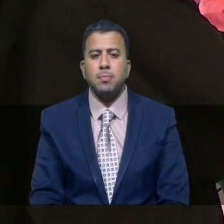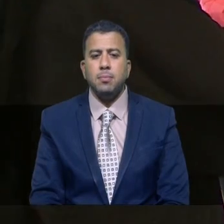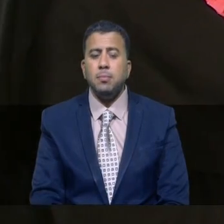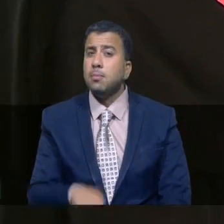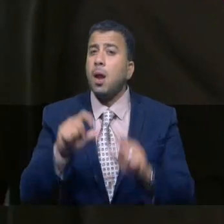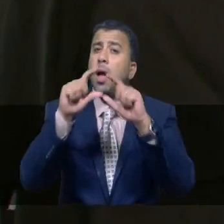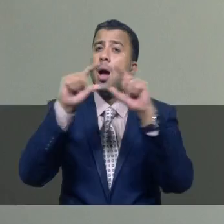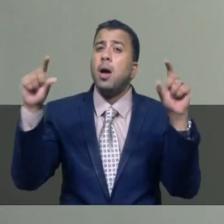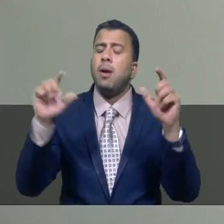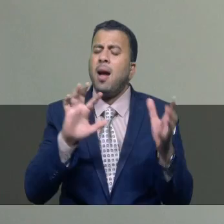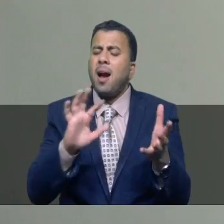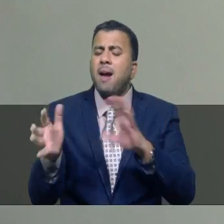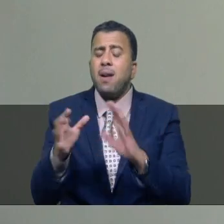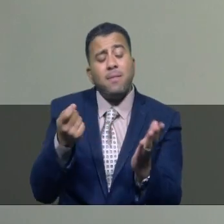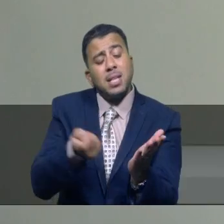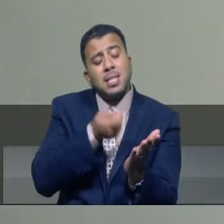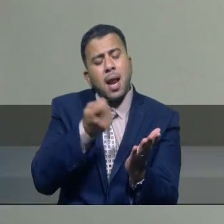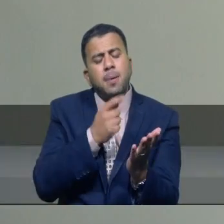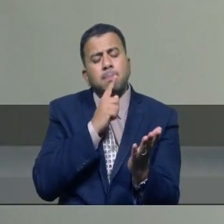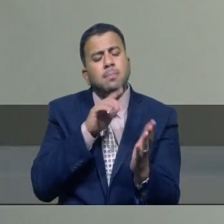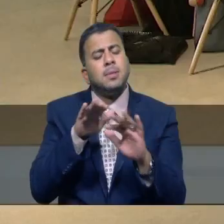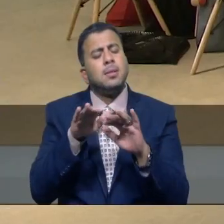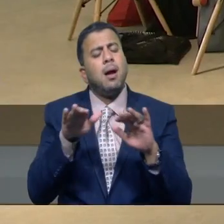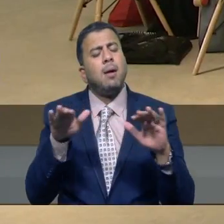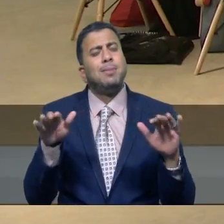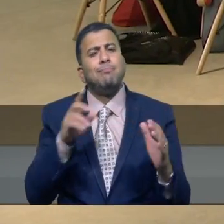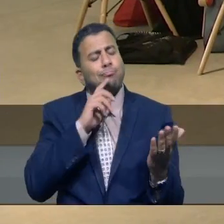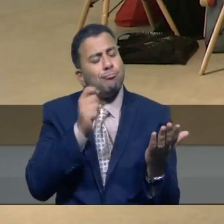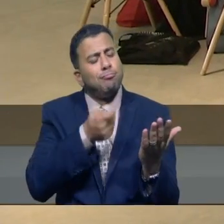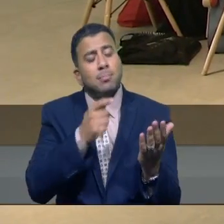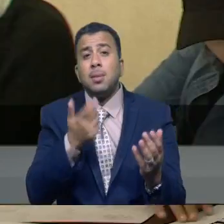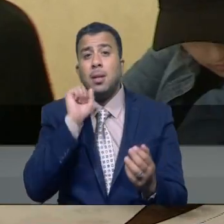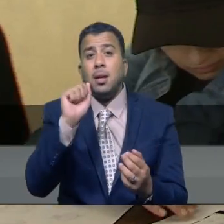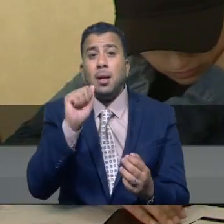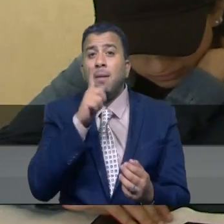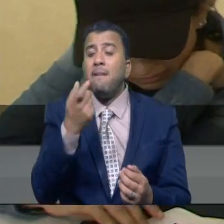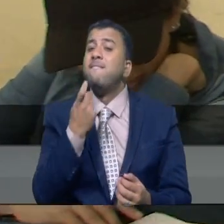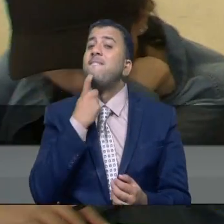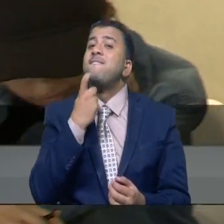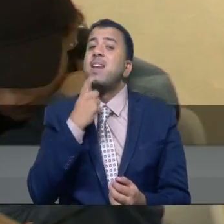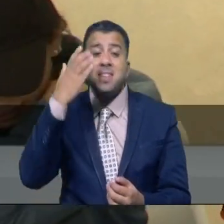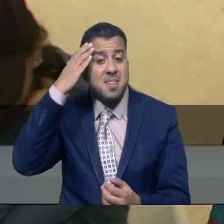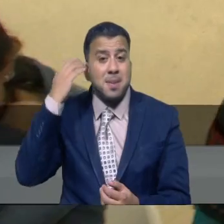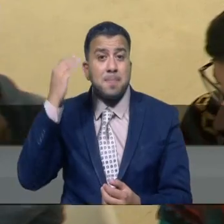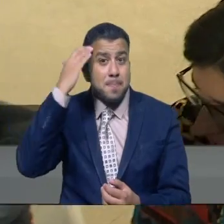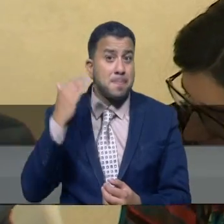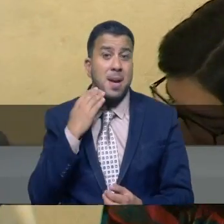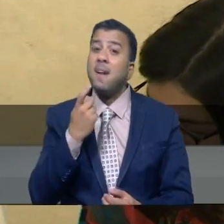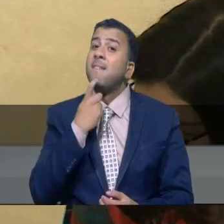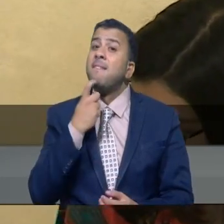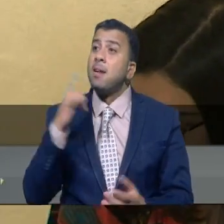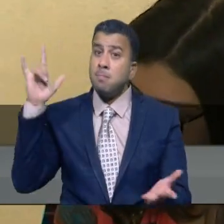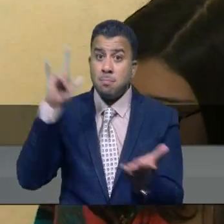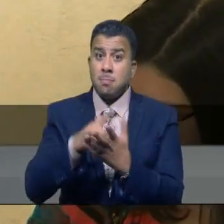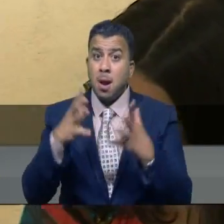تحت عنوان كيف تؤلف كتبا صامتة، أتت الورشة التي قدمتها الفنانة الفنلندية إيمي جورمالينين بحضور